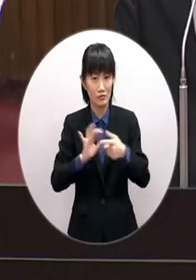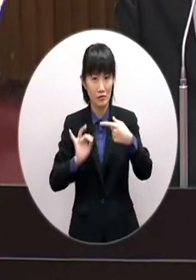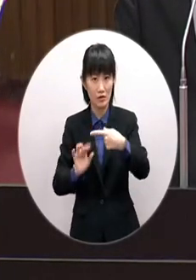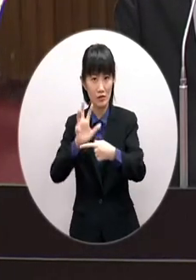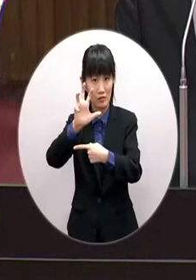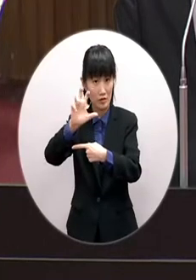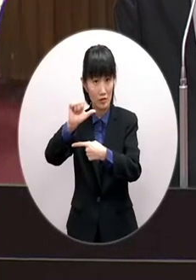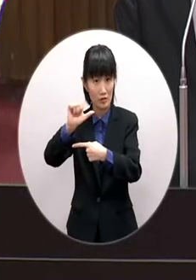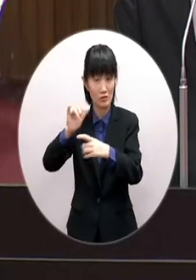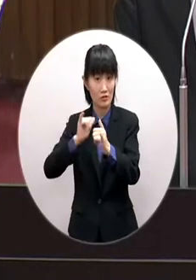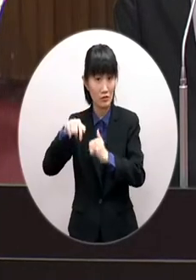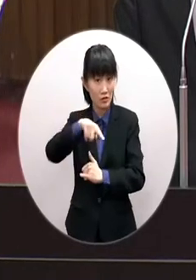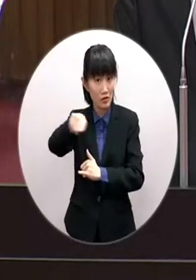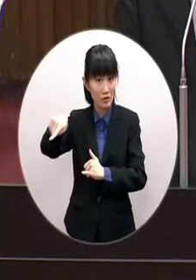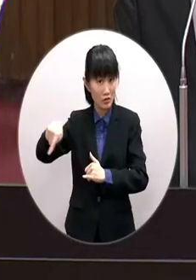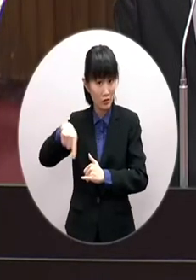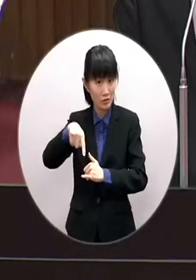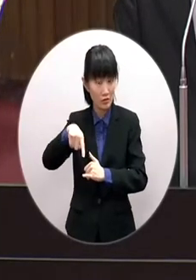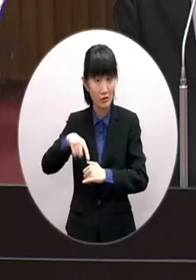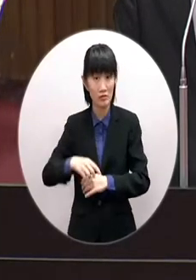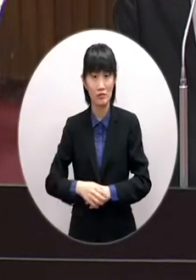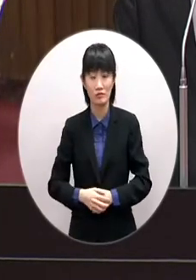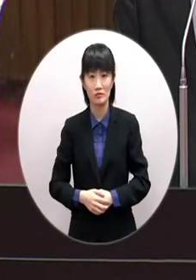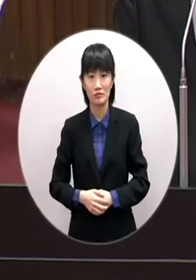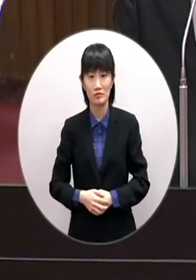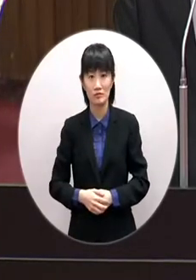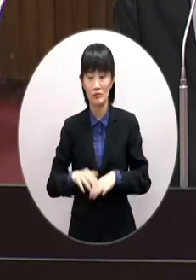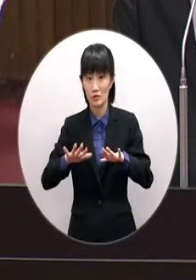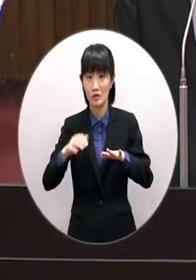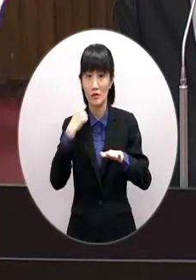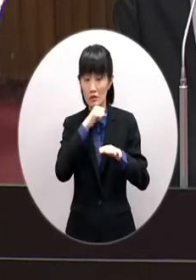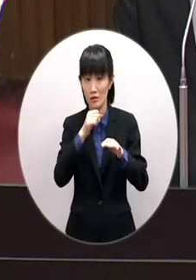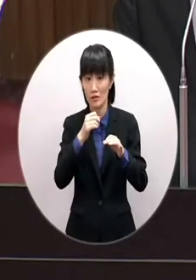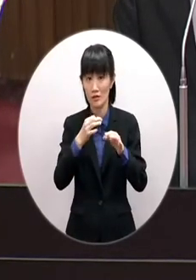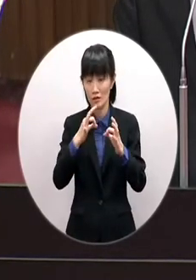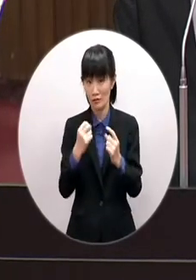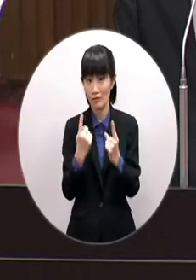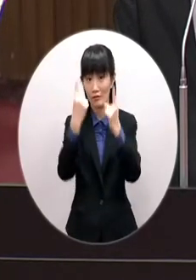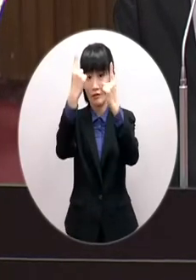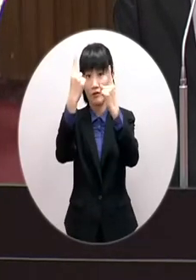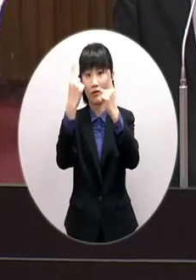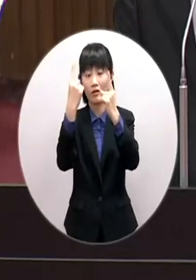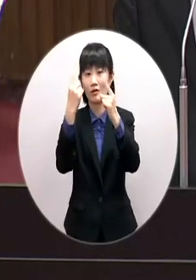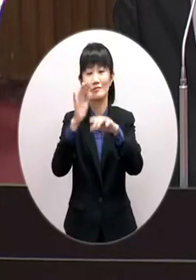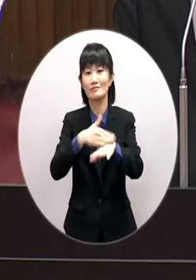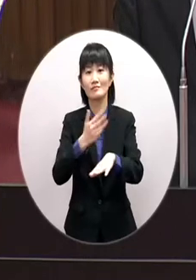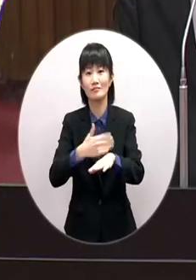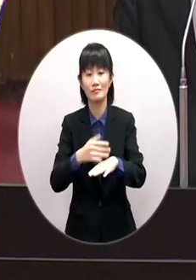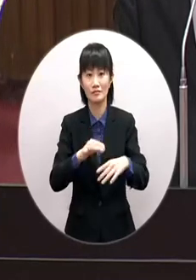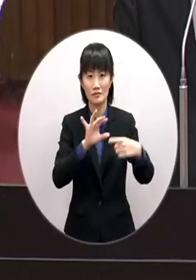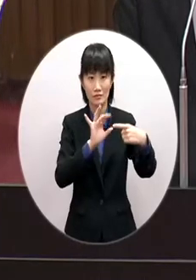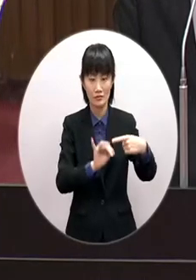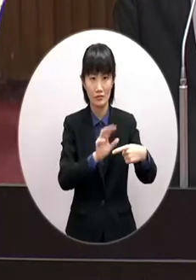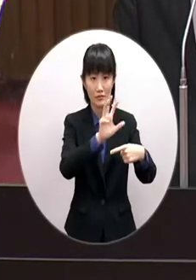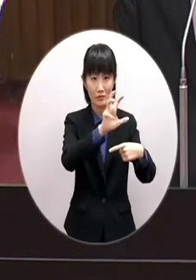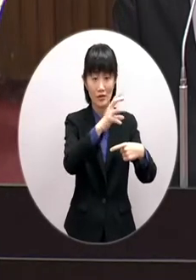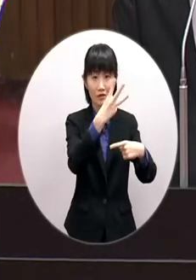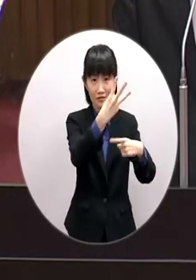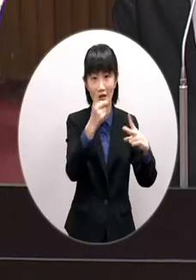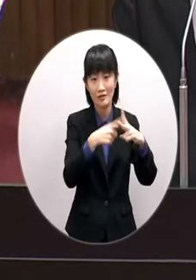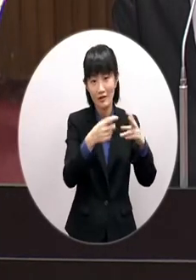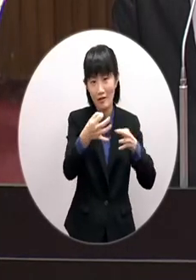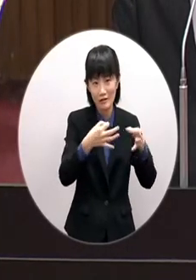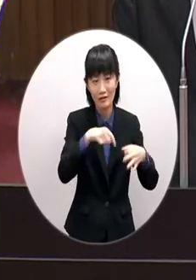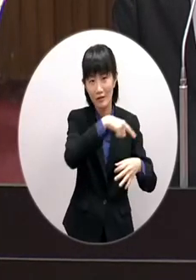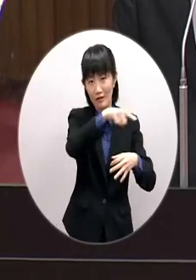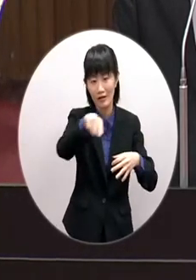众在这一波的这个电价当中没有调涨，83%的小店家也